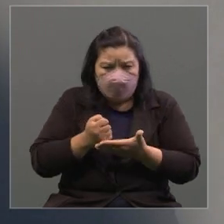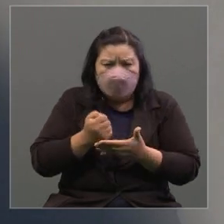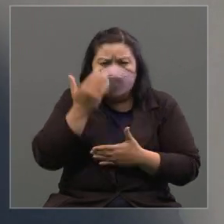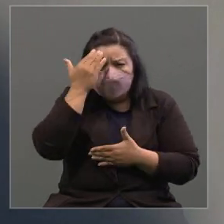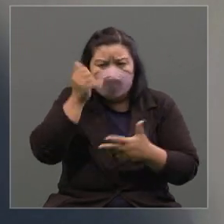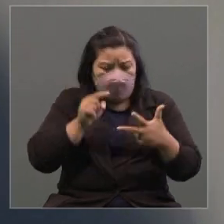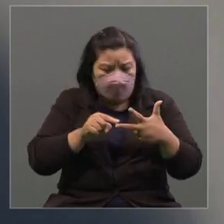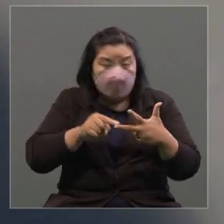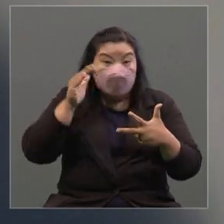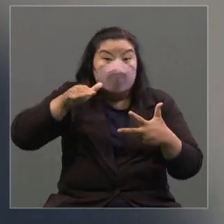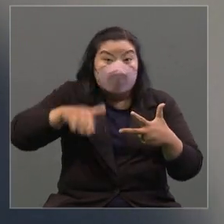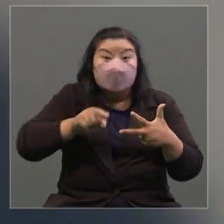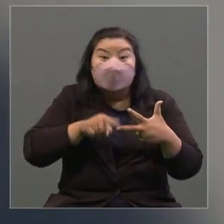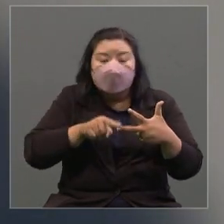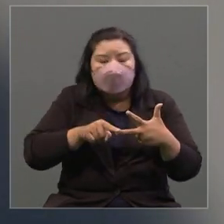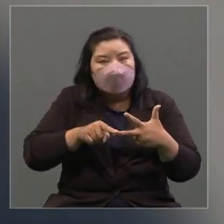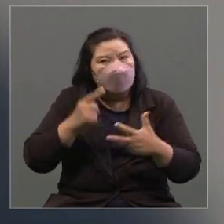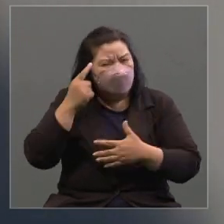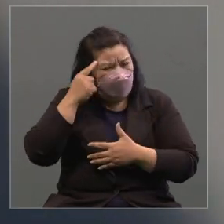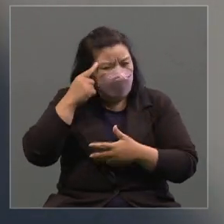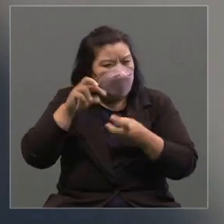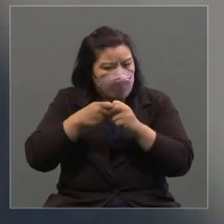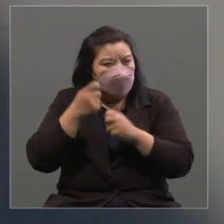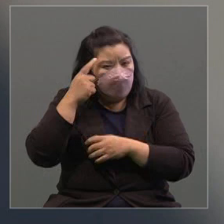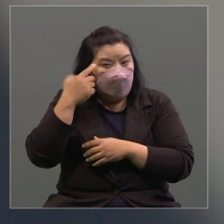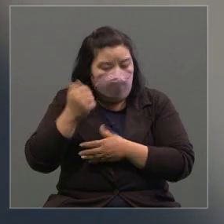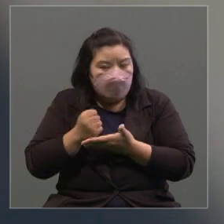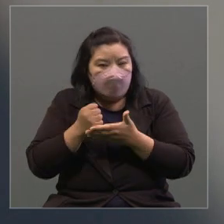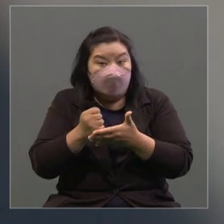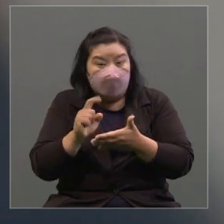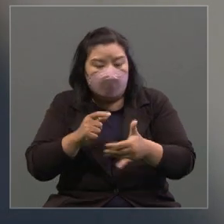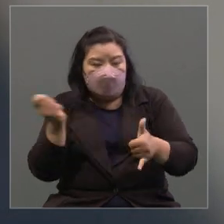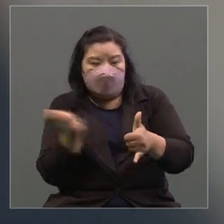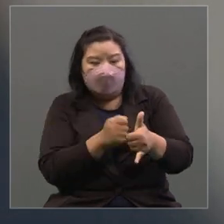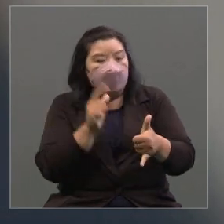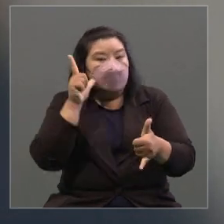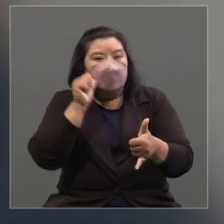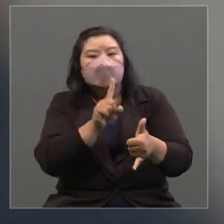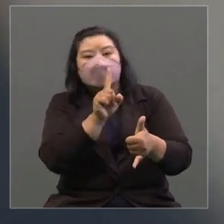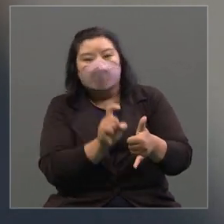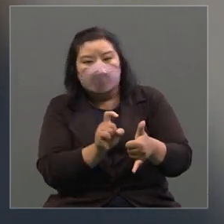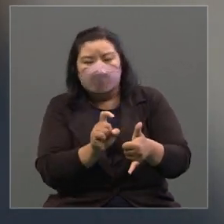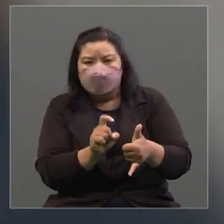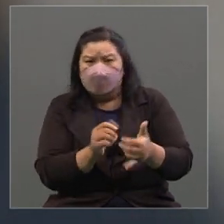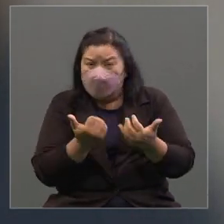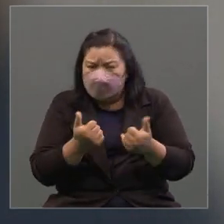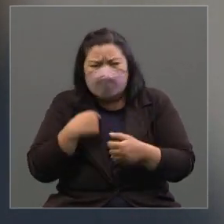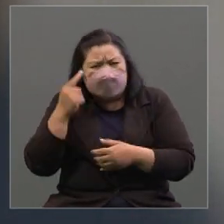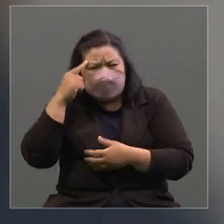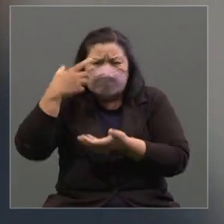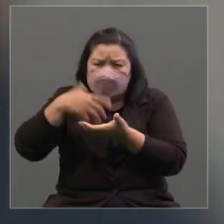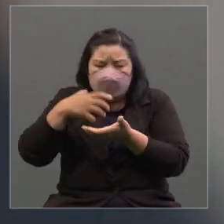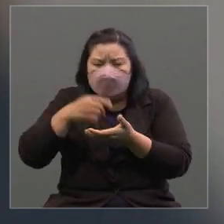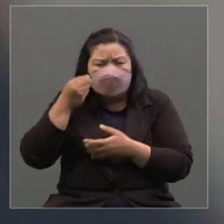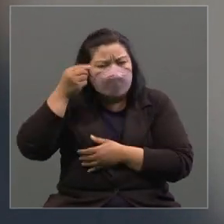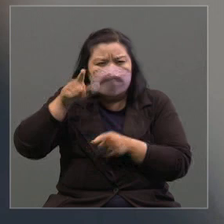ายก็รับรู้ปัญหามาตลอดนะคะแล้วก็คือมาช่วยกันก่อเหตุนี่แหละไปฟังจากเจ้าตัวหน่อยค่ะเรื่องนี้ตัวละครสับสนวุ่นวายไปหมดนะ